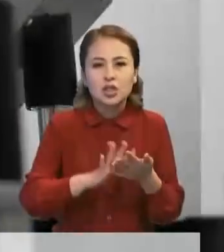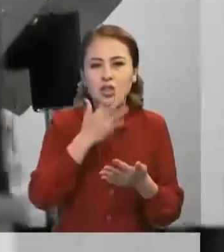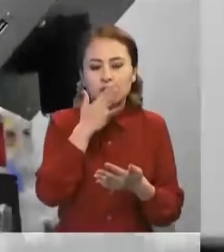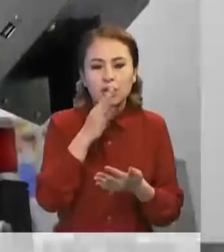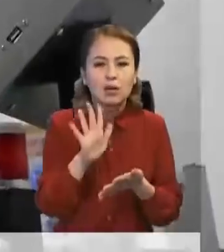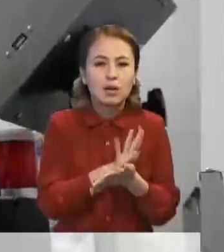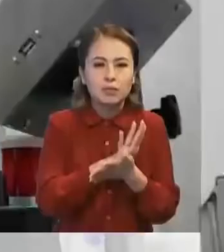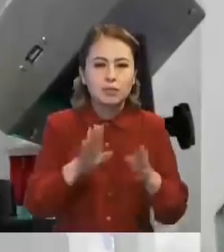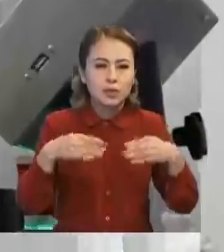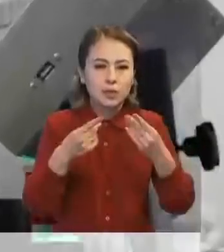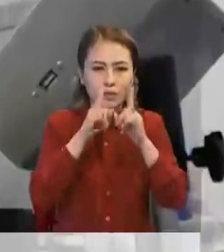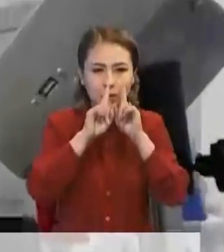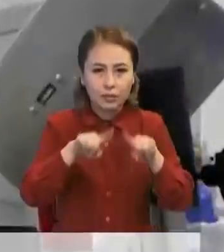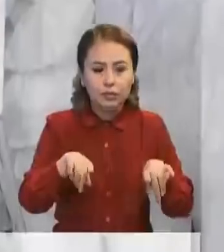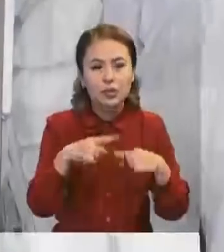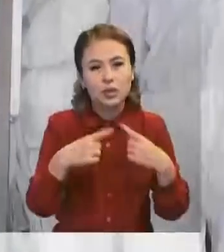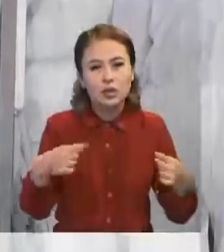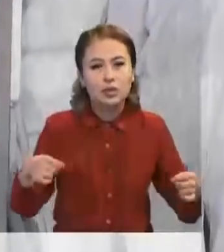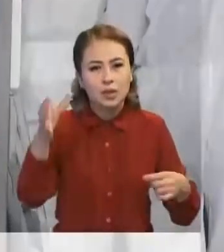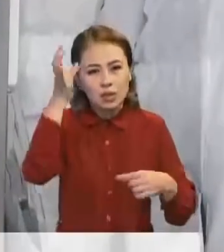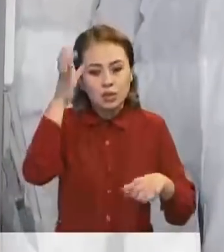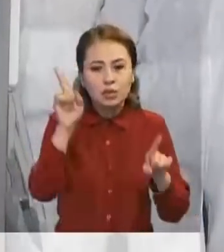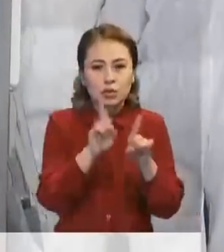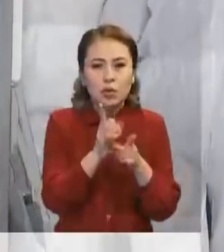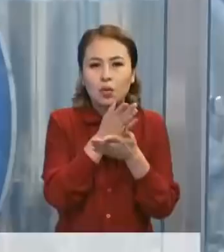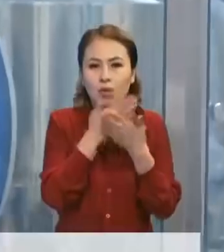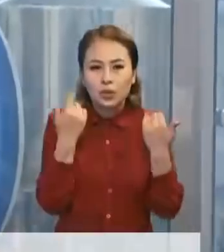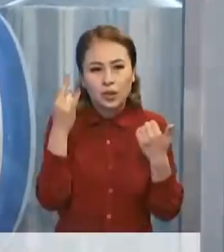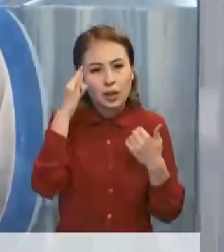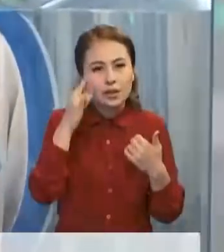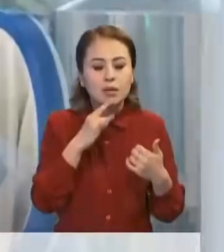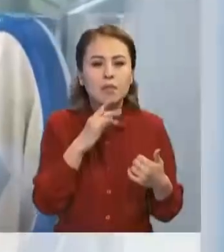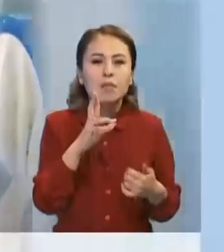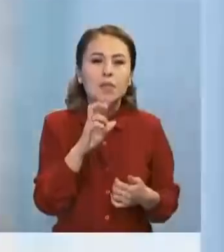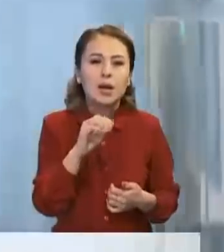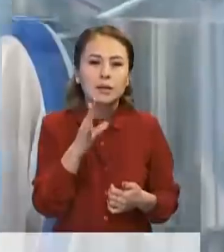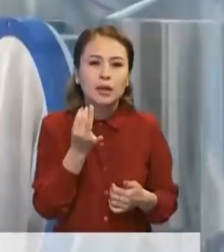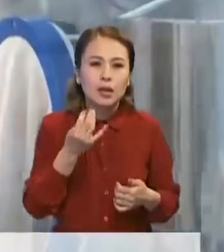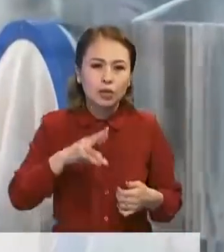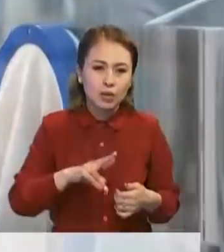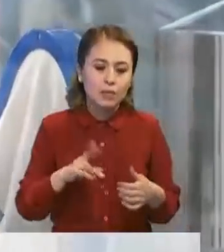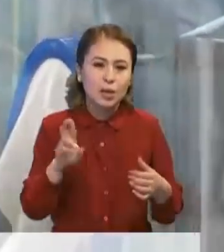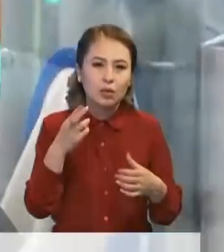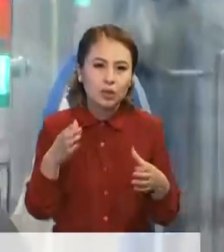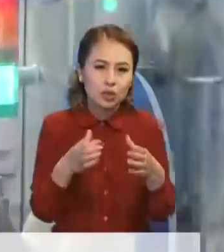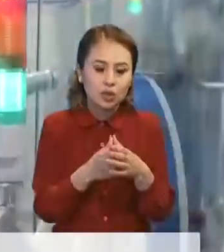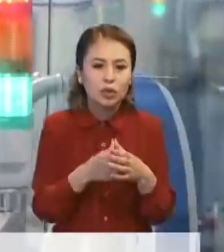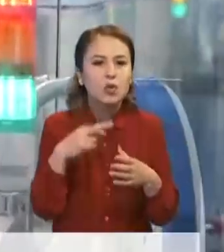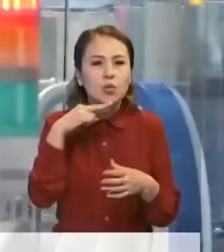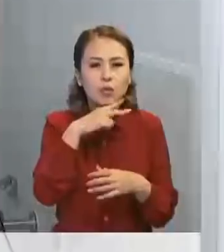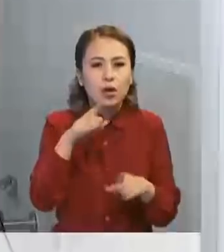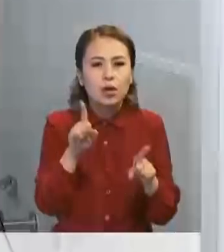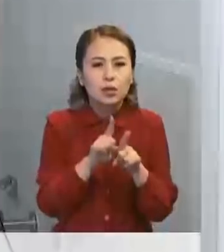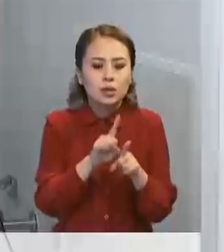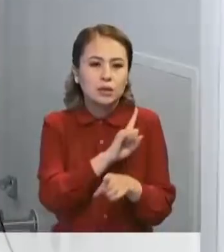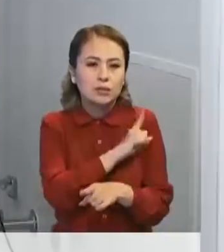Ешқандайда шетелді грант берілмейді, тіпті өзге елдің ғалымдарда жоқ. Сонда сенатор Қазақстан бактериологиялық, биологиялық және